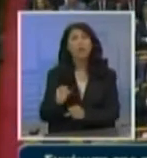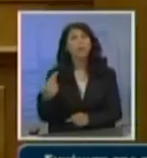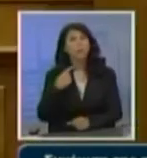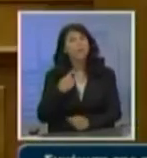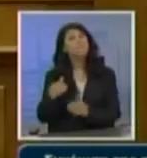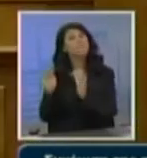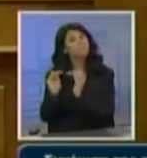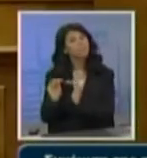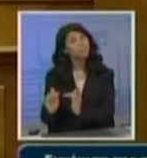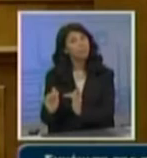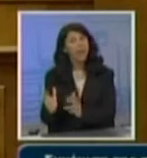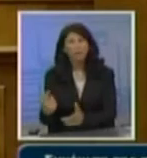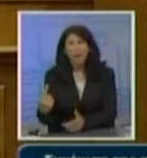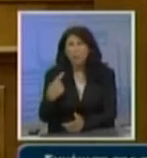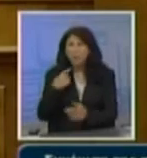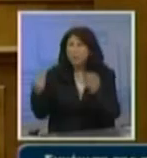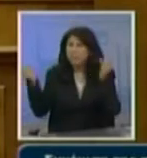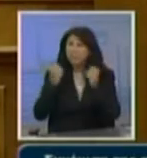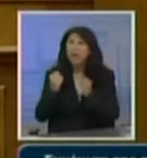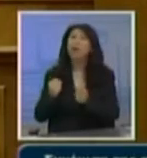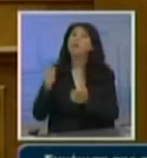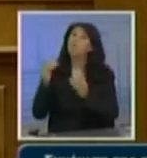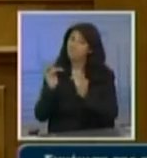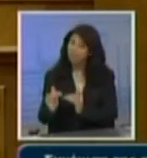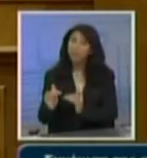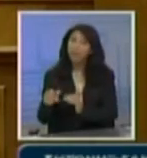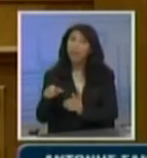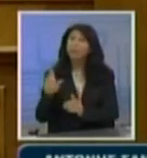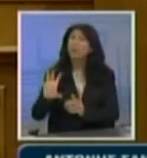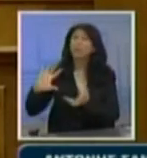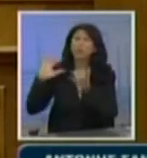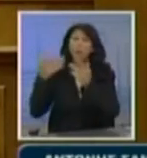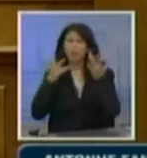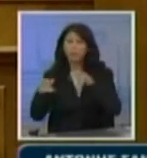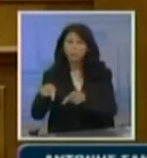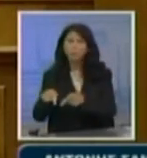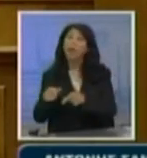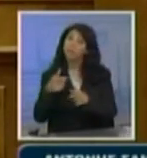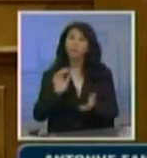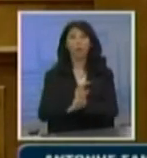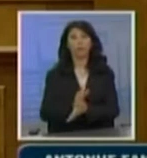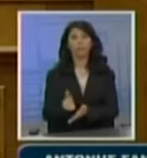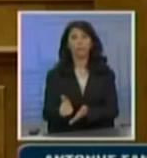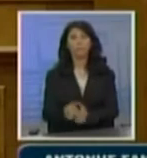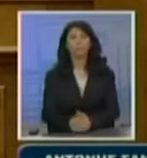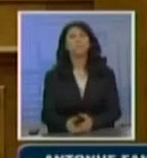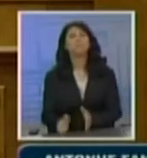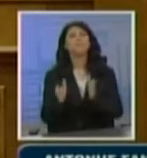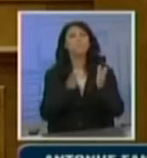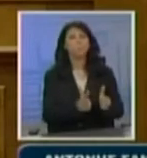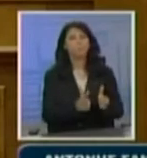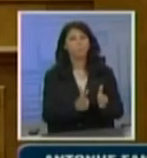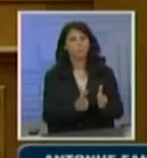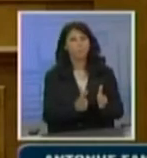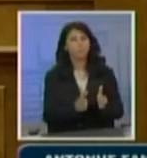Ένωσης. Αναφερόμενος όμως στα θέματα της ελληνικής οικονομίας, ο Πρωθυπουργός επισήμανε την πρόοδο τόσο στην δημοσιονομική προσαρμογή όσο